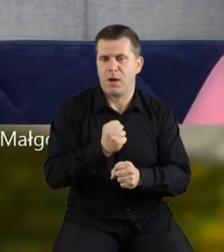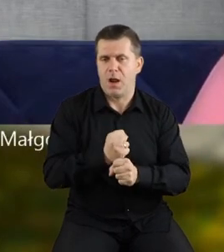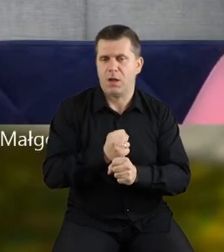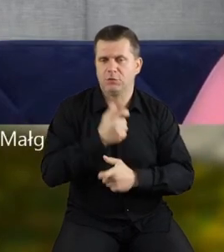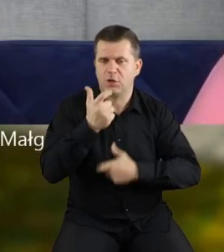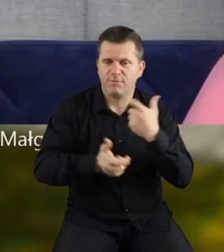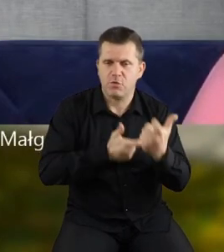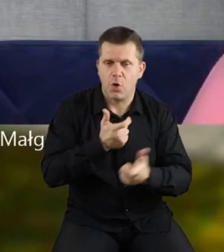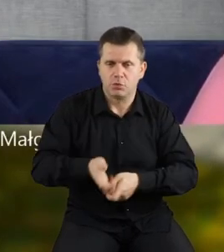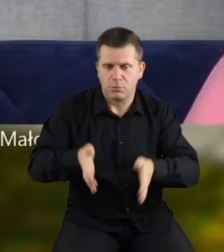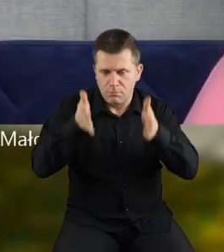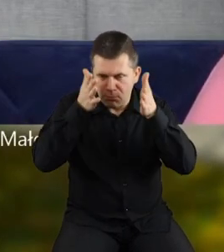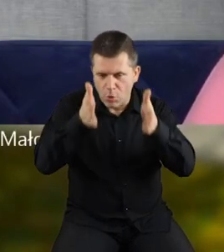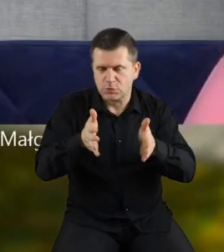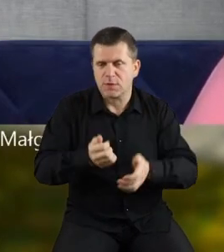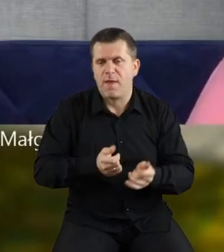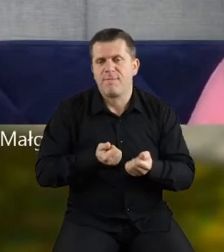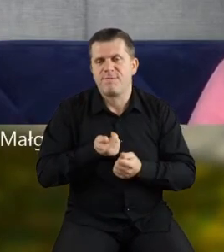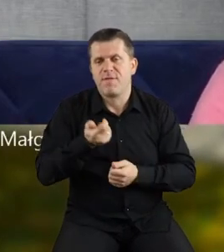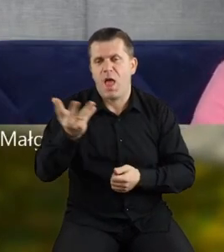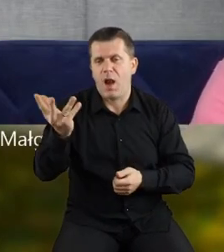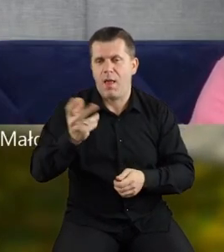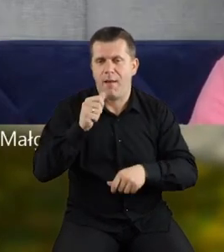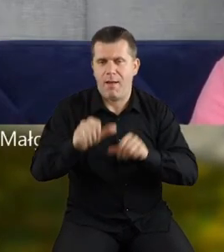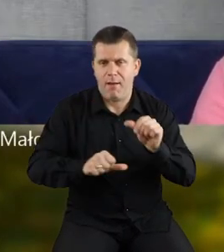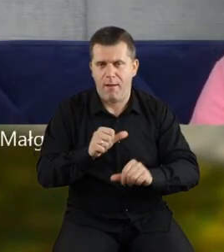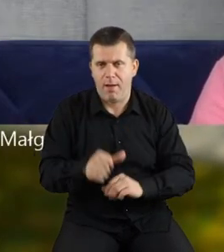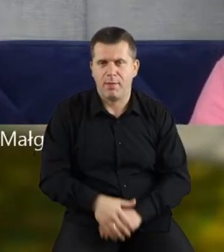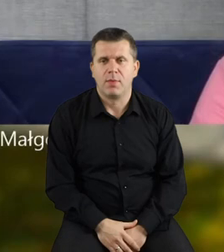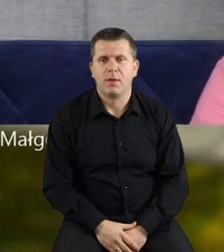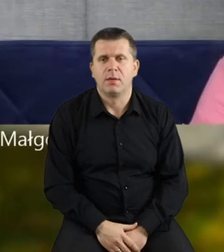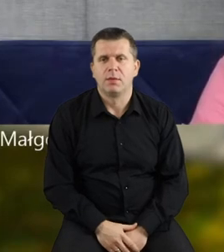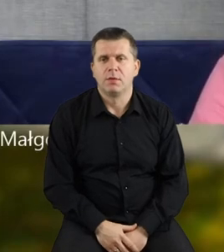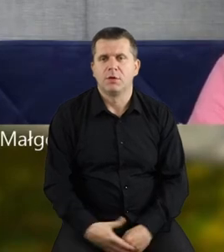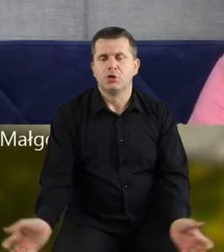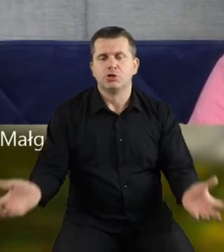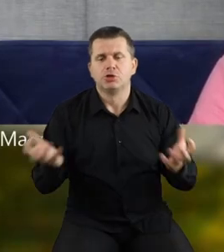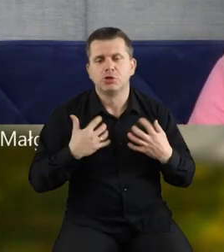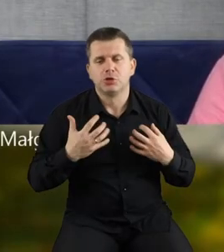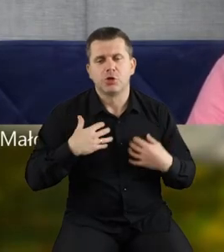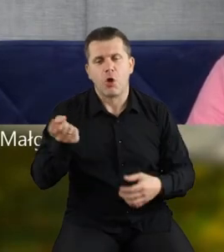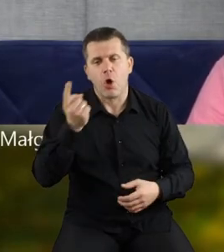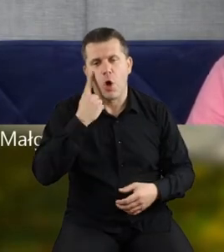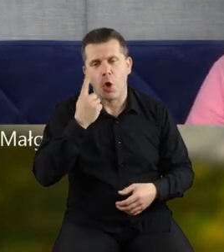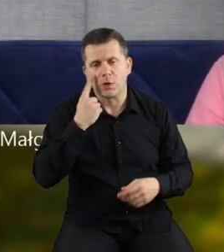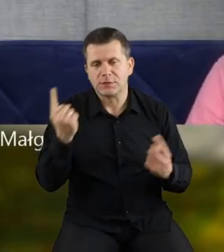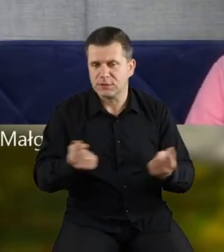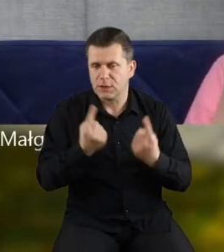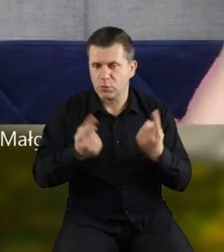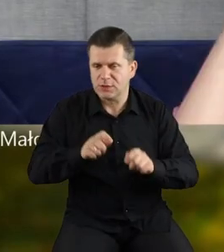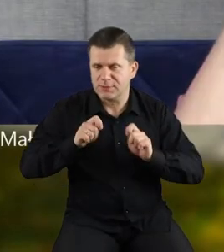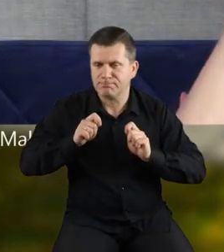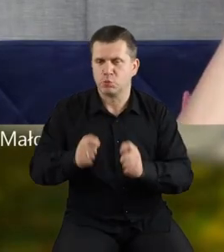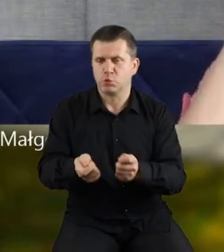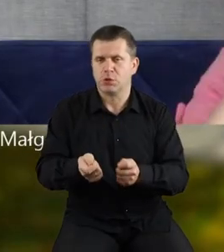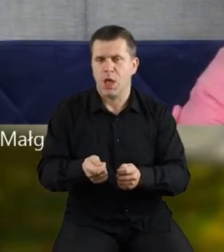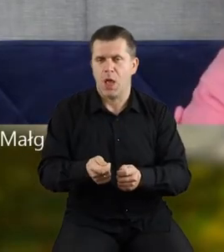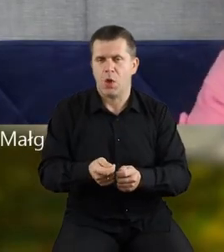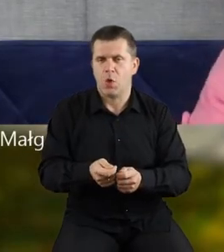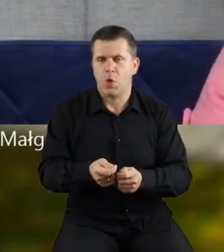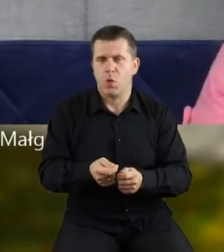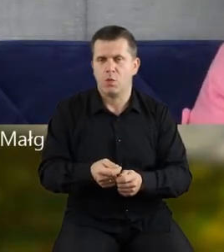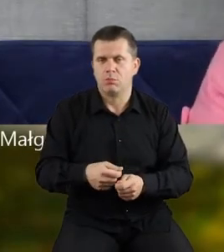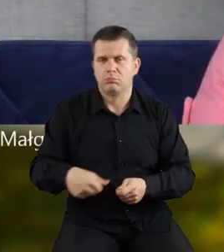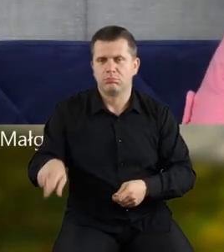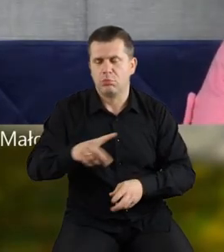swojej pracy, które tworzą i której poświęcają wiele, wiele lat, ale kiedy życiowe okoliczności w książkach zmuszają ich do